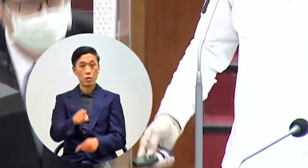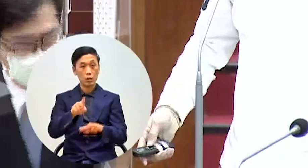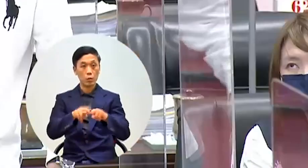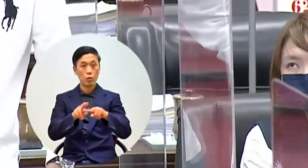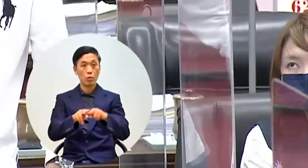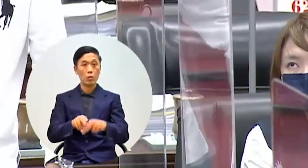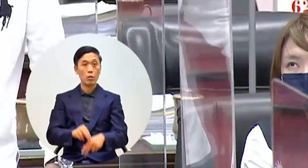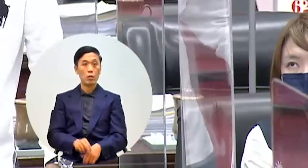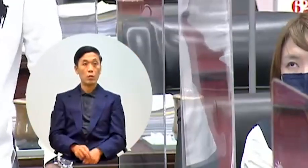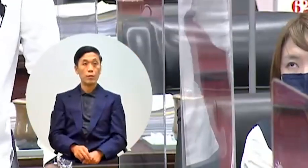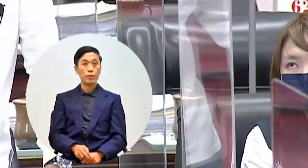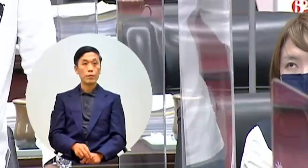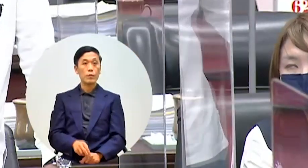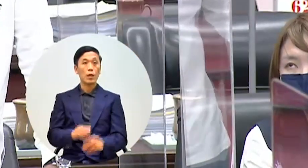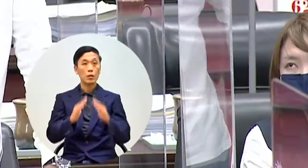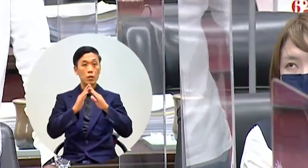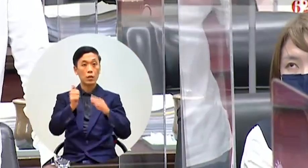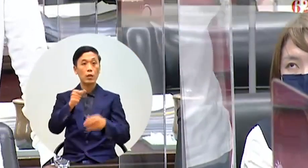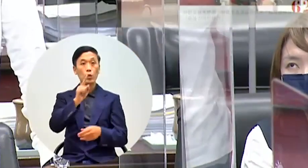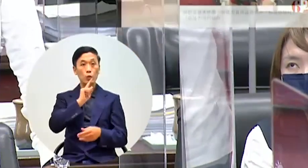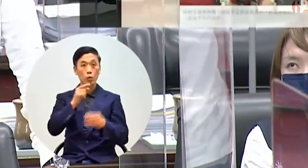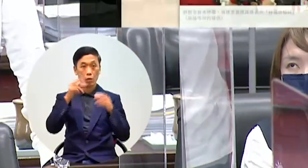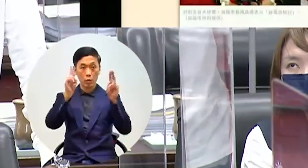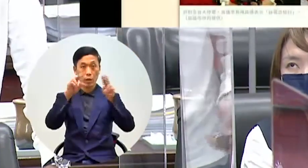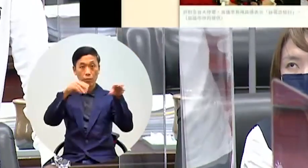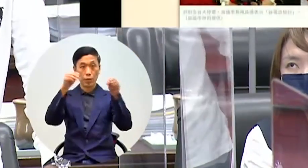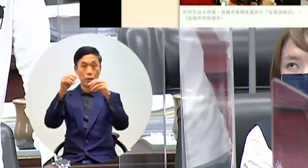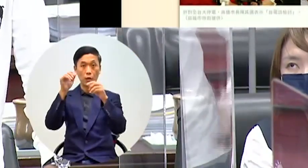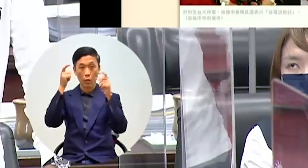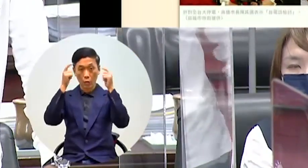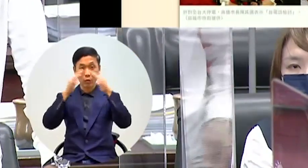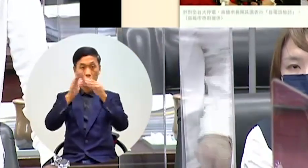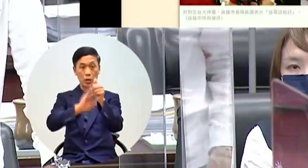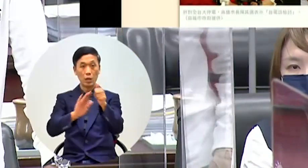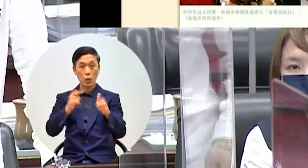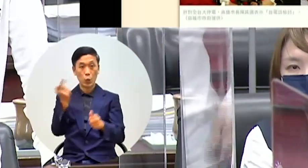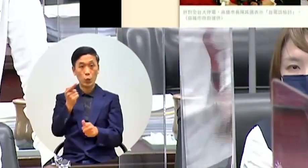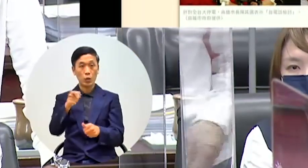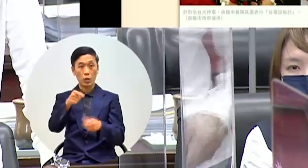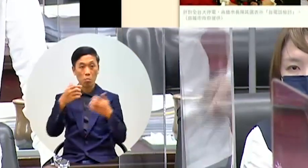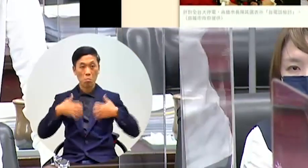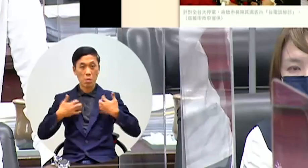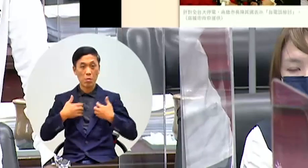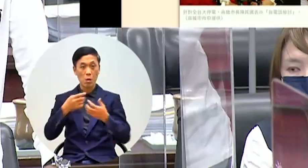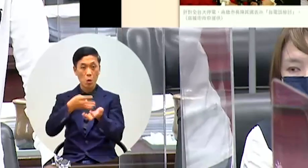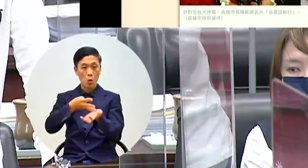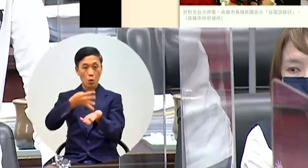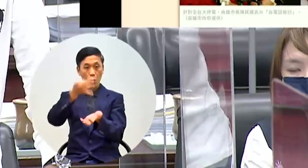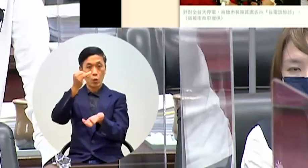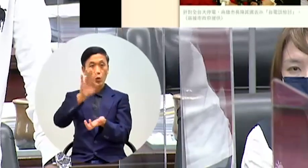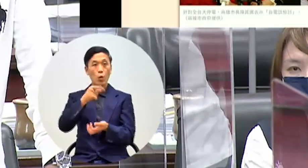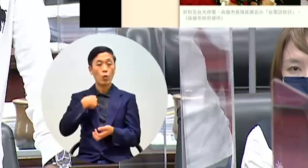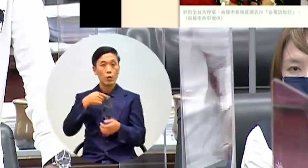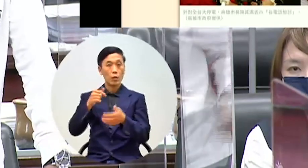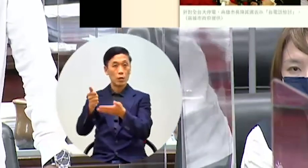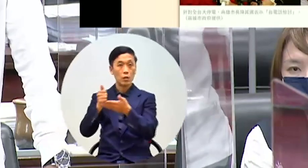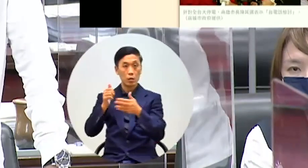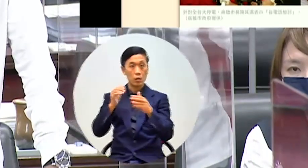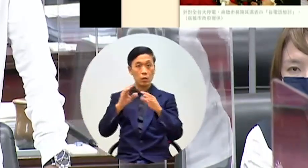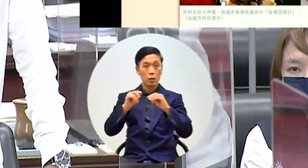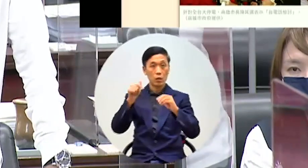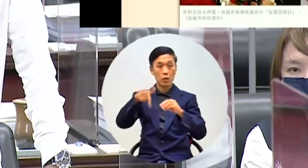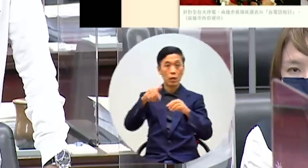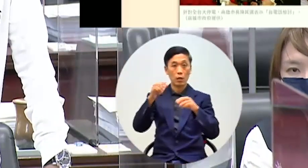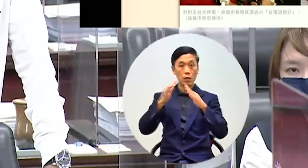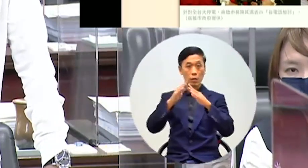来，市长，你假如讲停建高雄城重灾区，你要检测震怒哈几道啊？今仔本色啊，请按地下市长震怒一